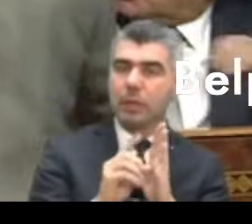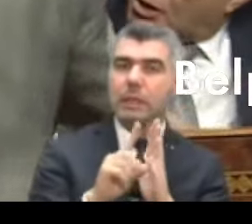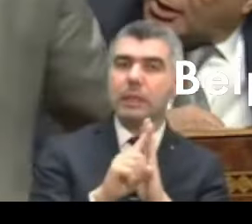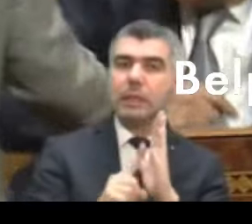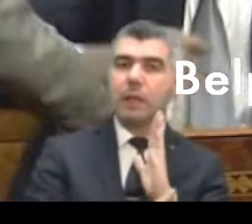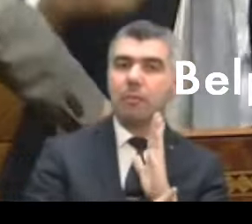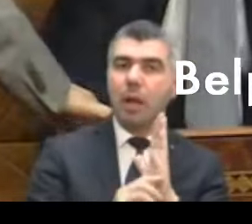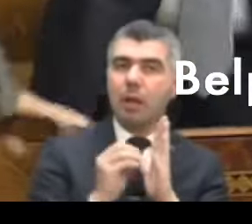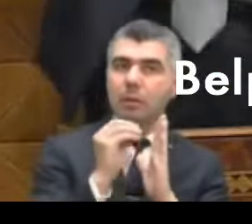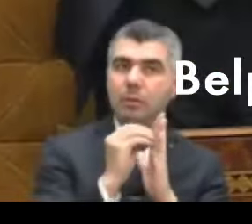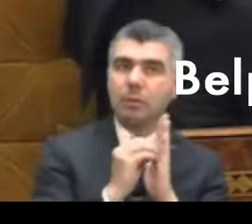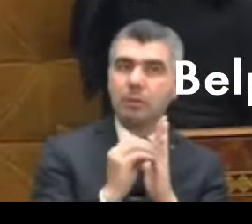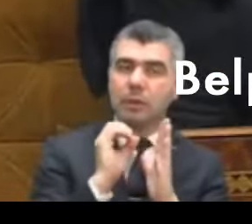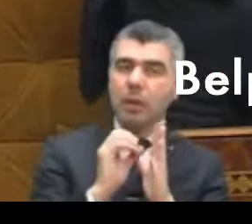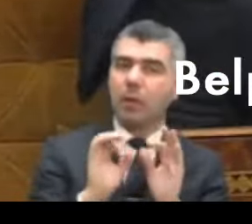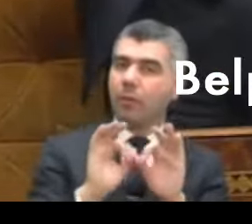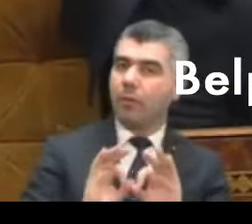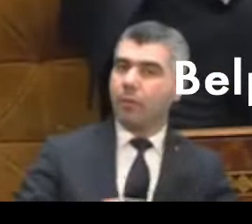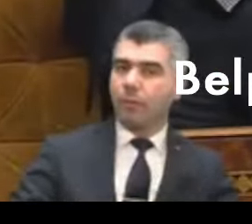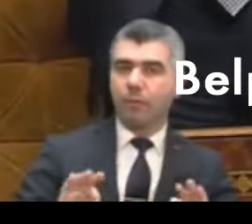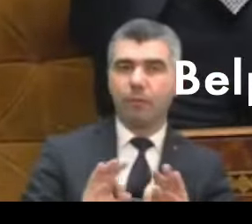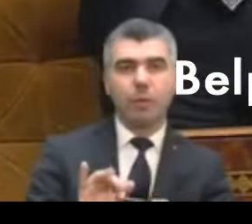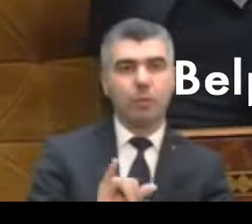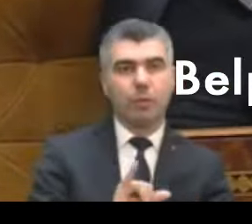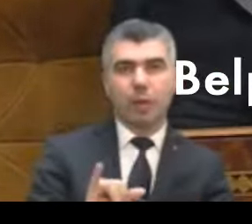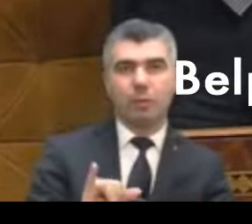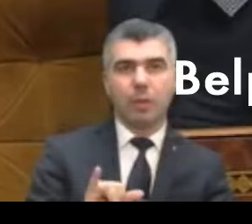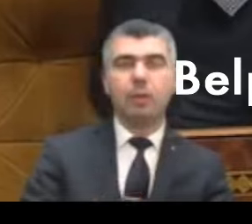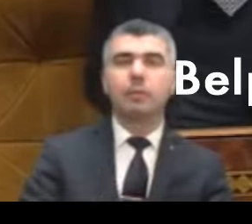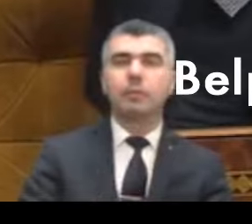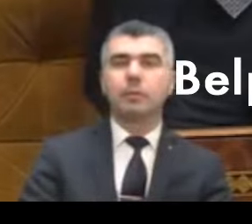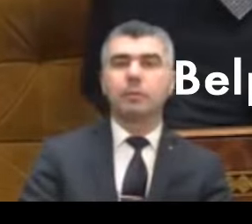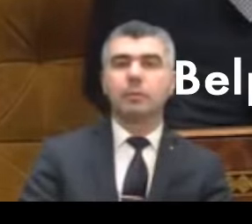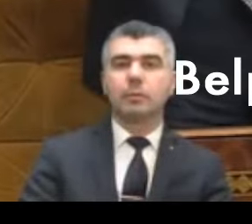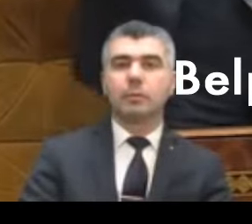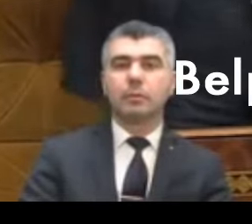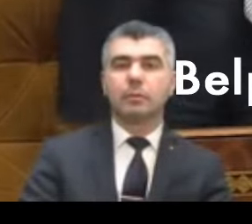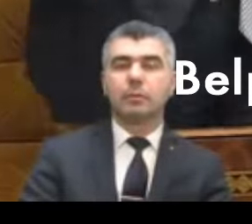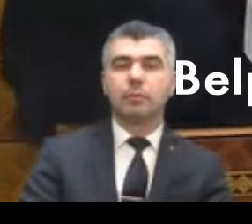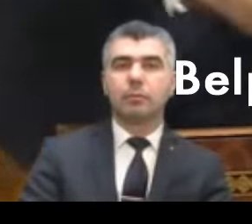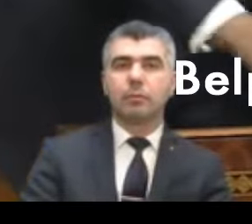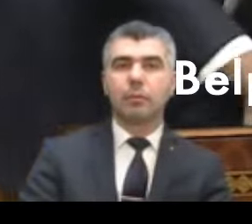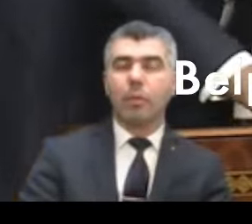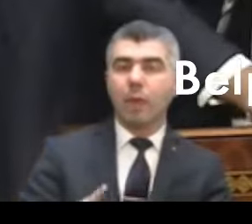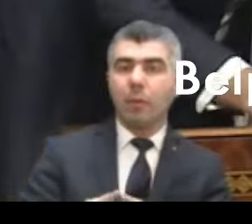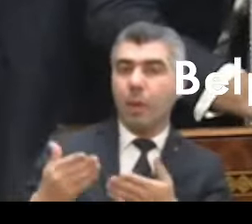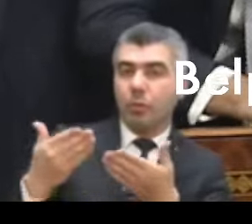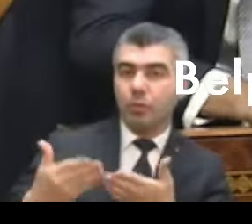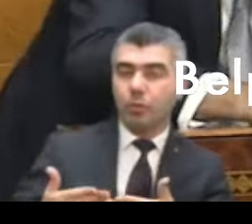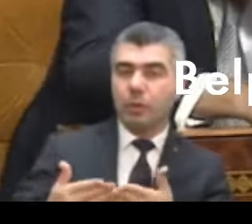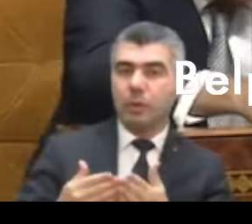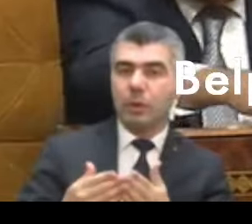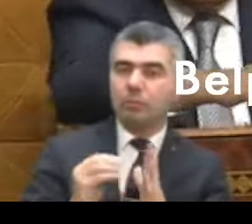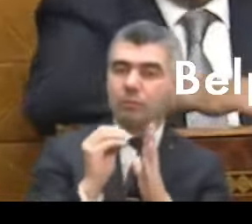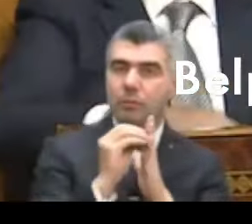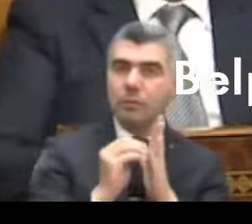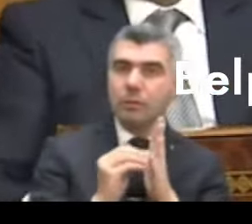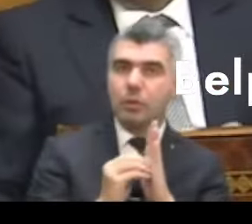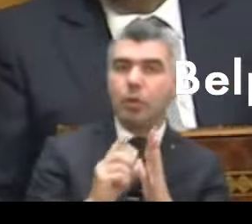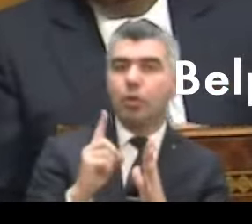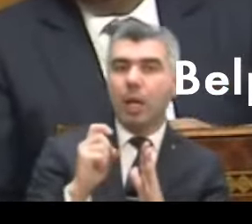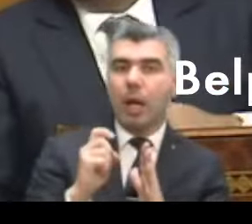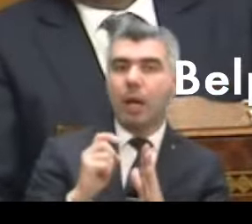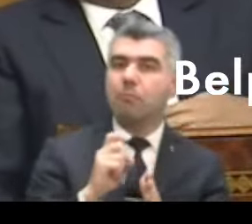محددش محددش اش ماحدش التاريخ ديال الحضور دياله ونا وحنا الشهر مازال